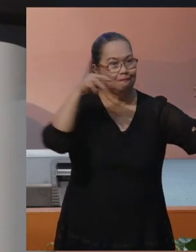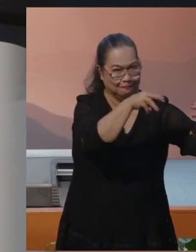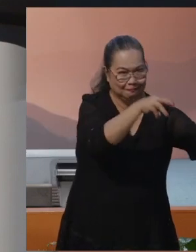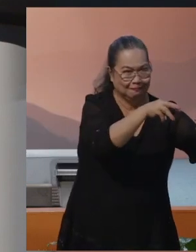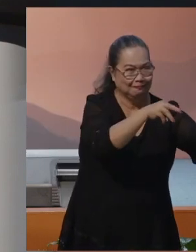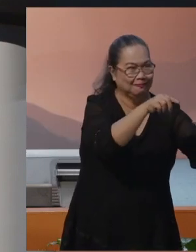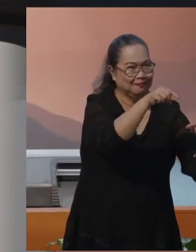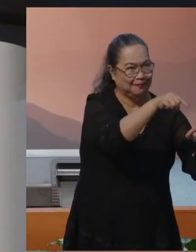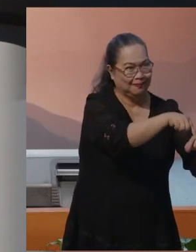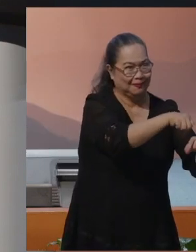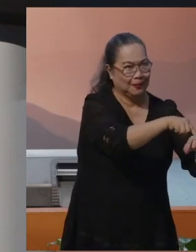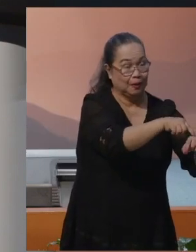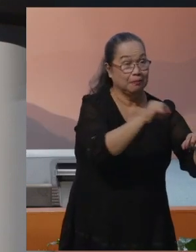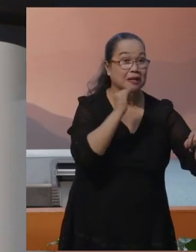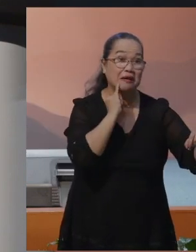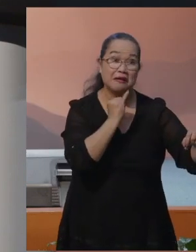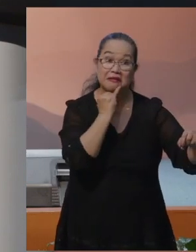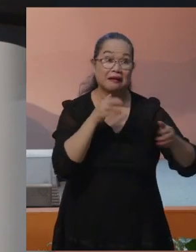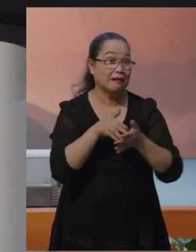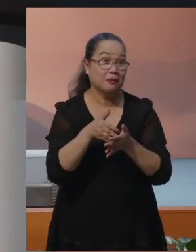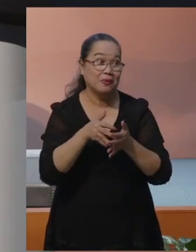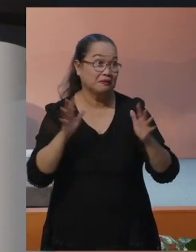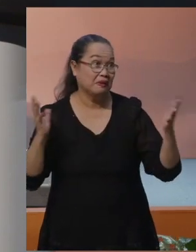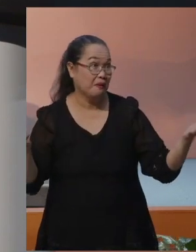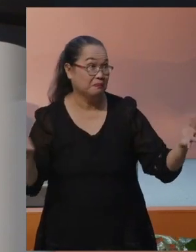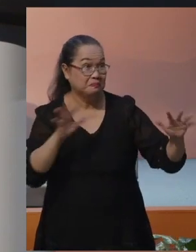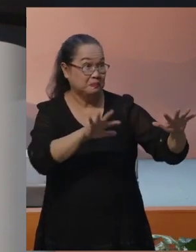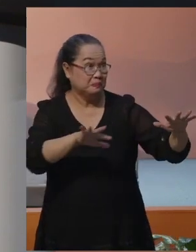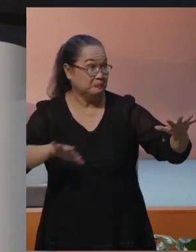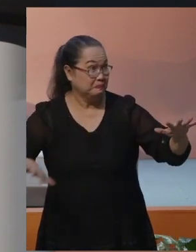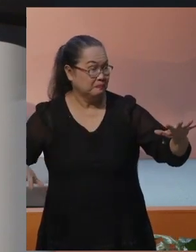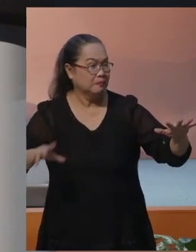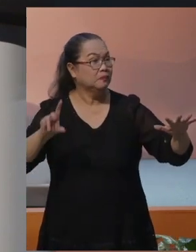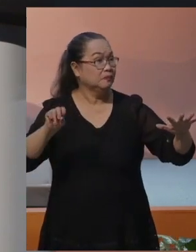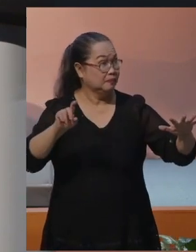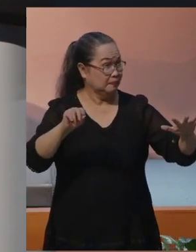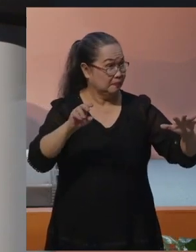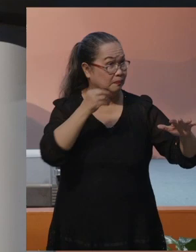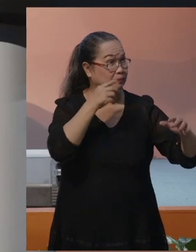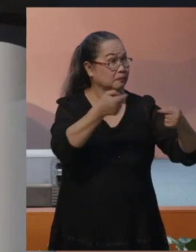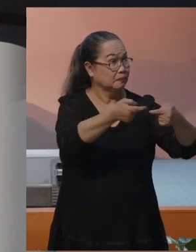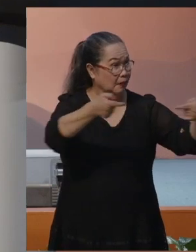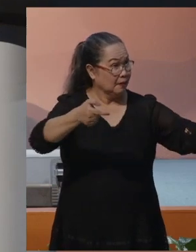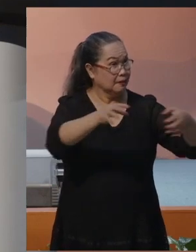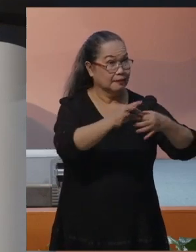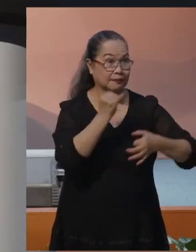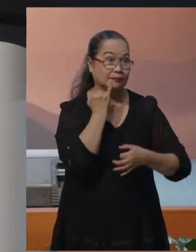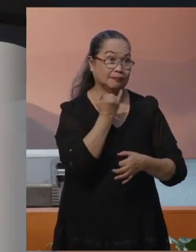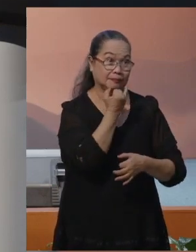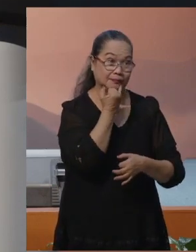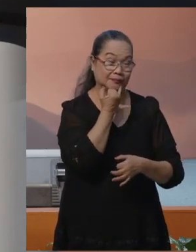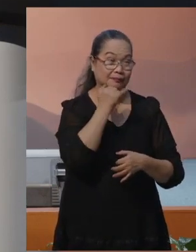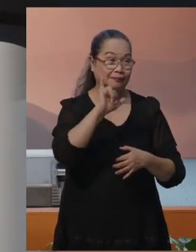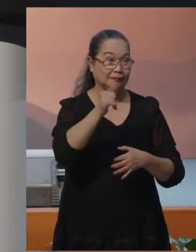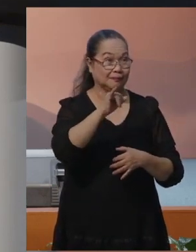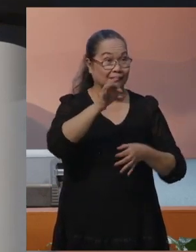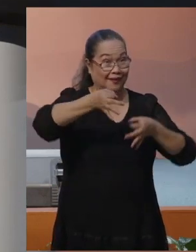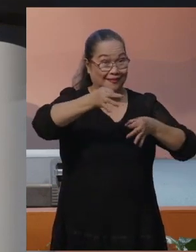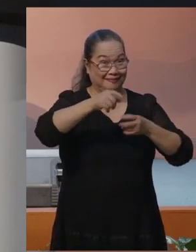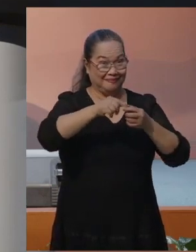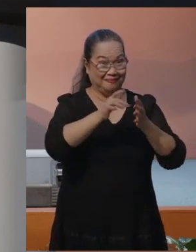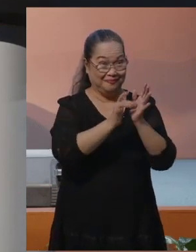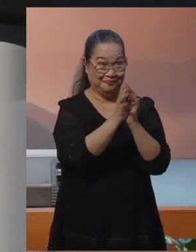makakalaban. Gagawin ito madalas ng Diyos sa mga kaaway ng Israel. Sa Judges chapter 7,